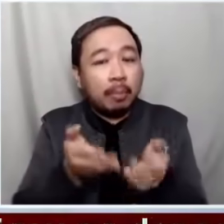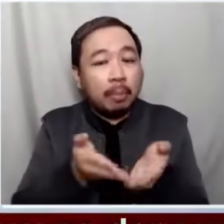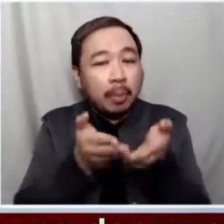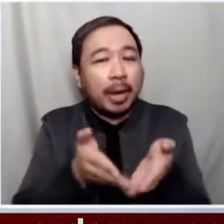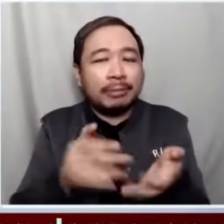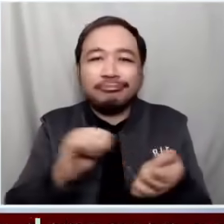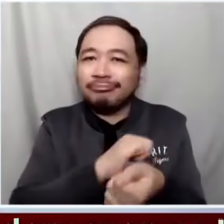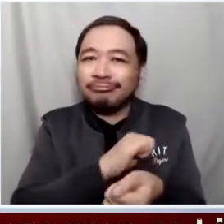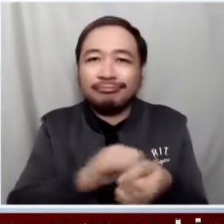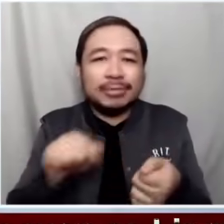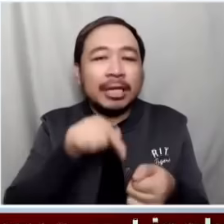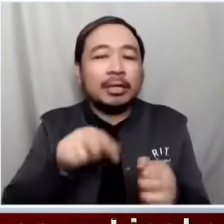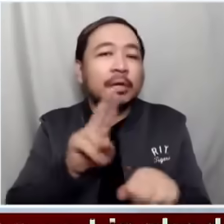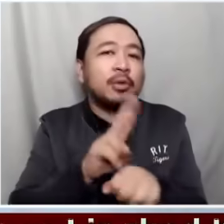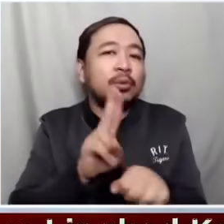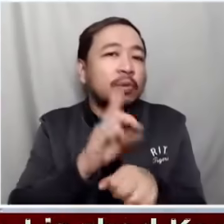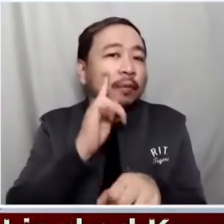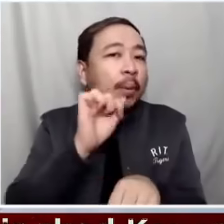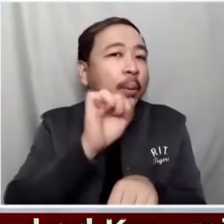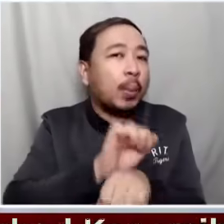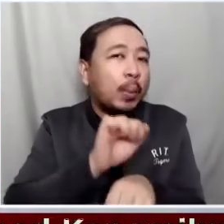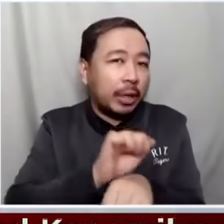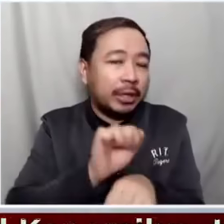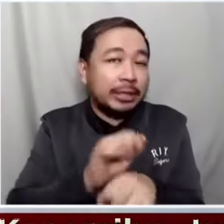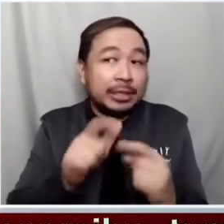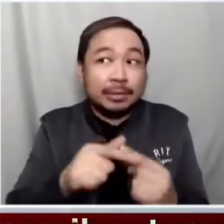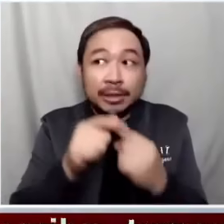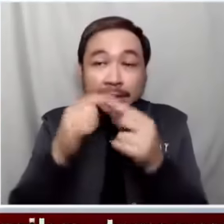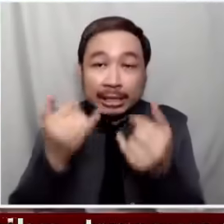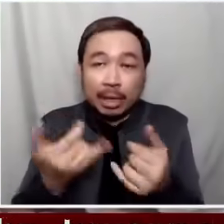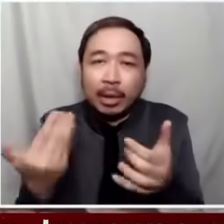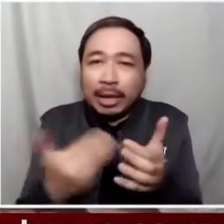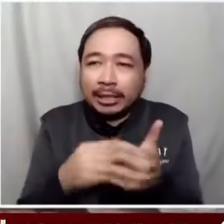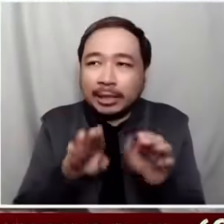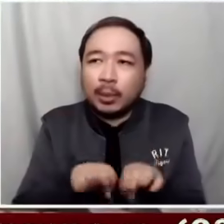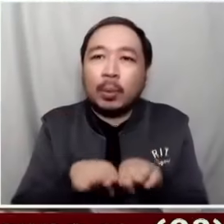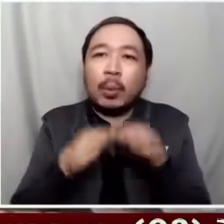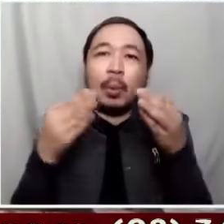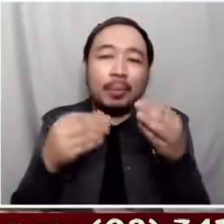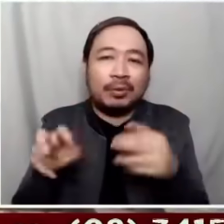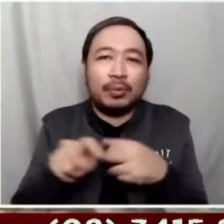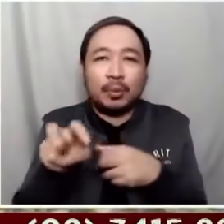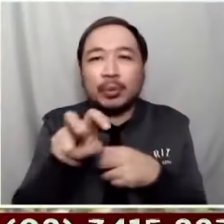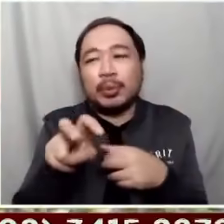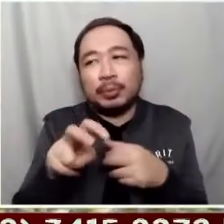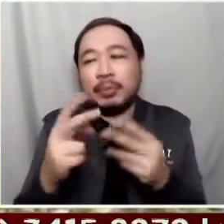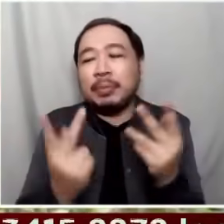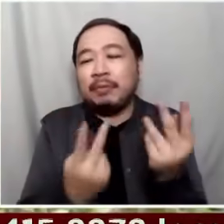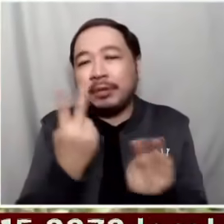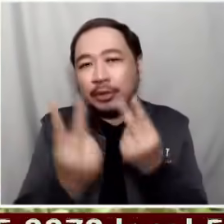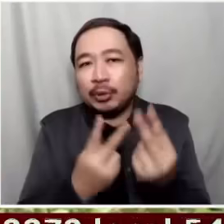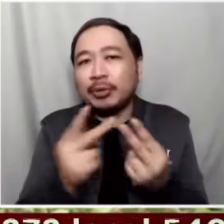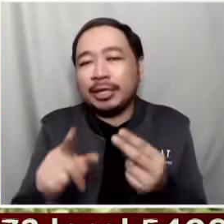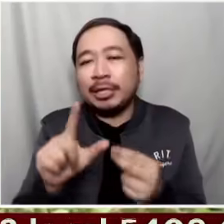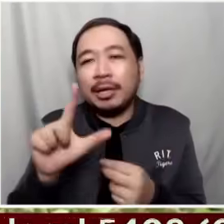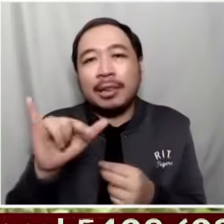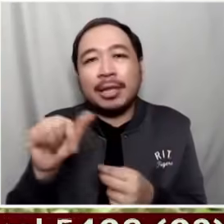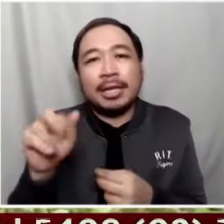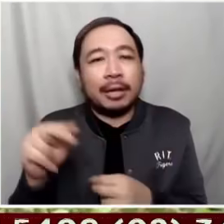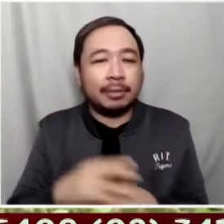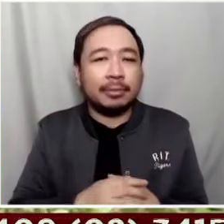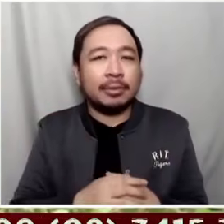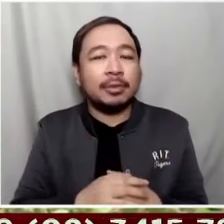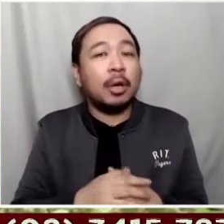ng kabuhayan ng mga residente, lalo na ngayong nagbukas na muli ang turismo ng bayan ng Lian. Iyan po yung source of income po ng mga kabarangay ko